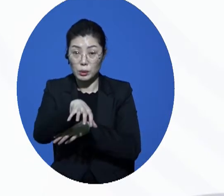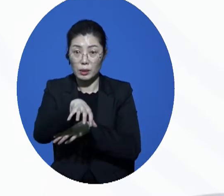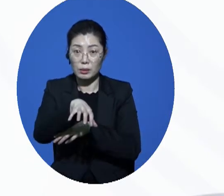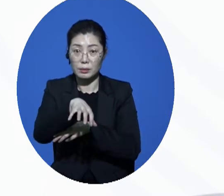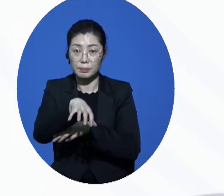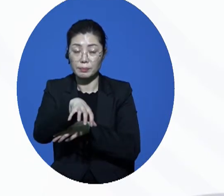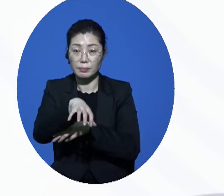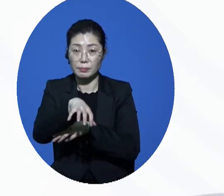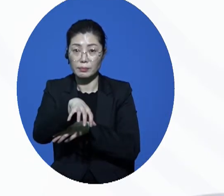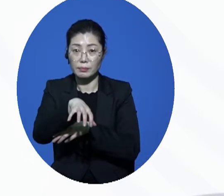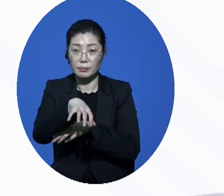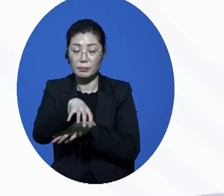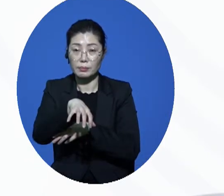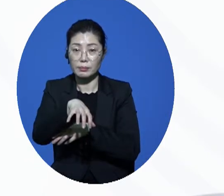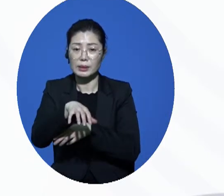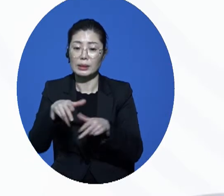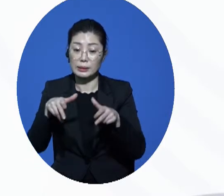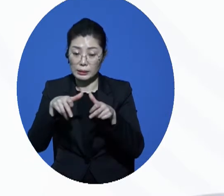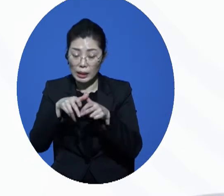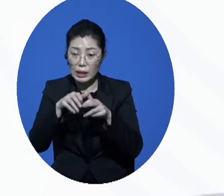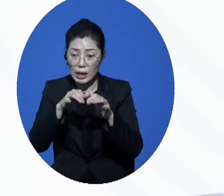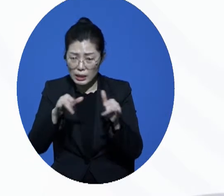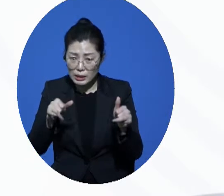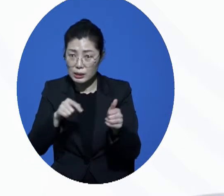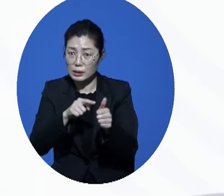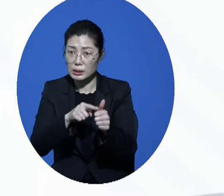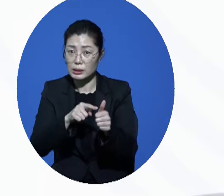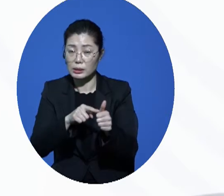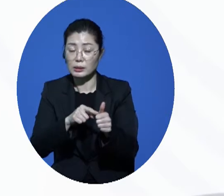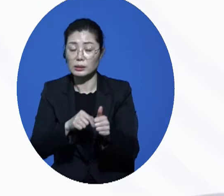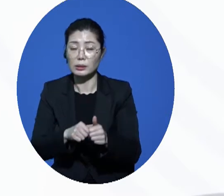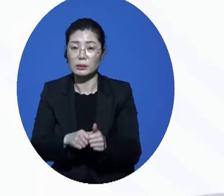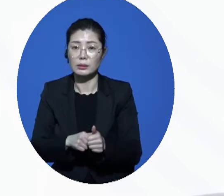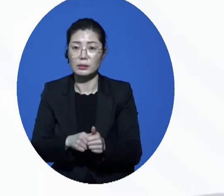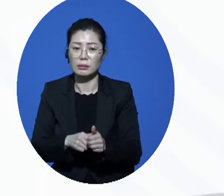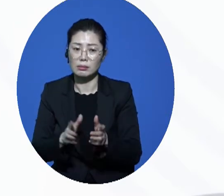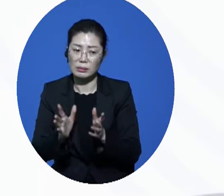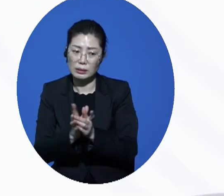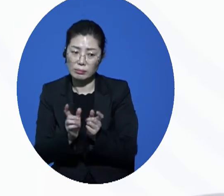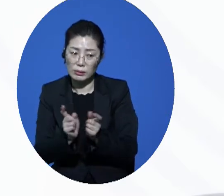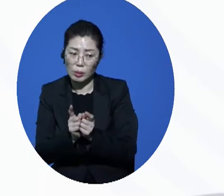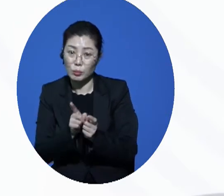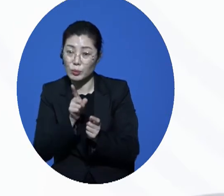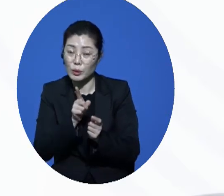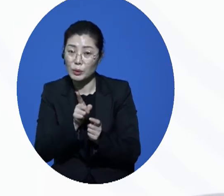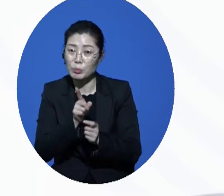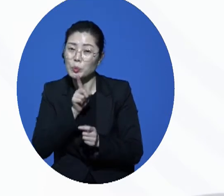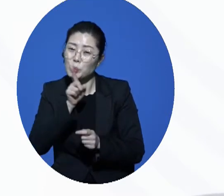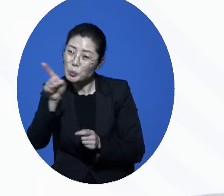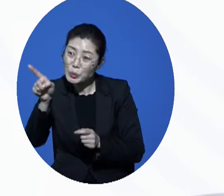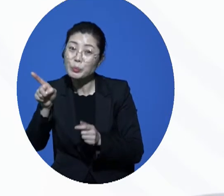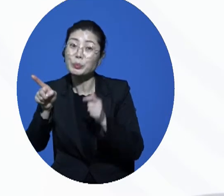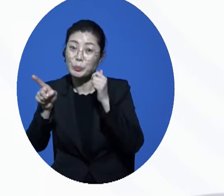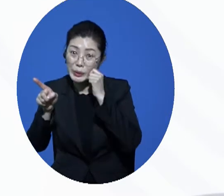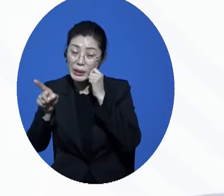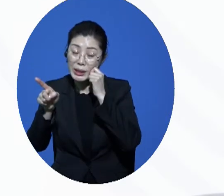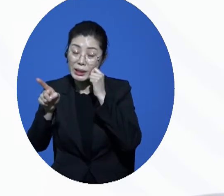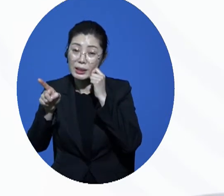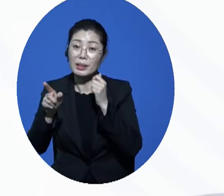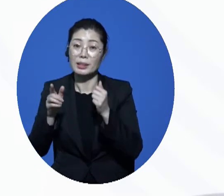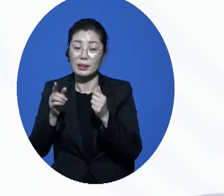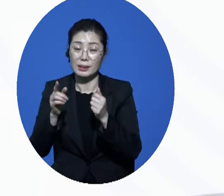시설에서의 그런 장애인들 같은 경우에는 직접 증언하지 못하는 경우들이 많았습니다. 이런